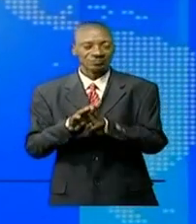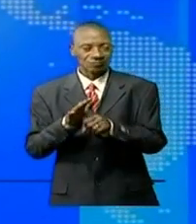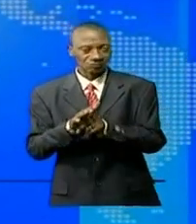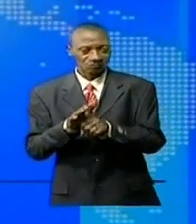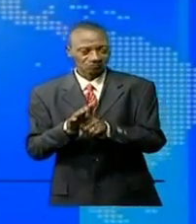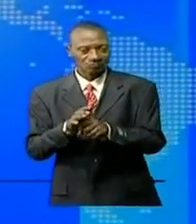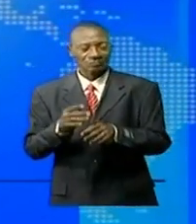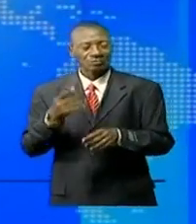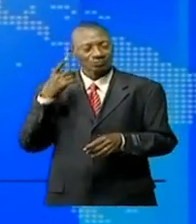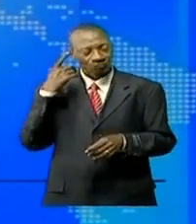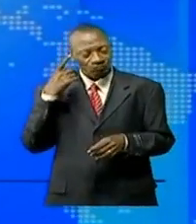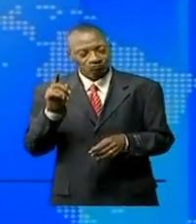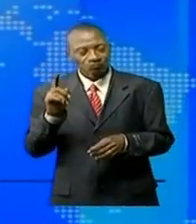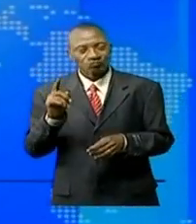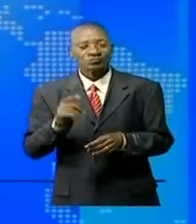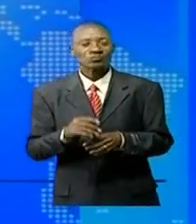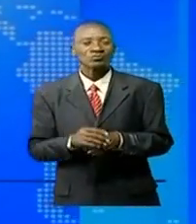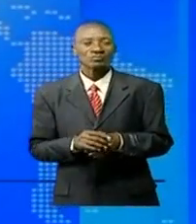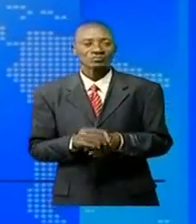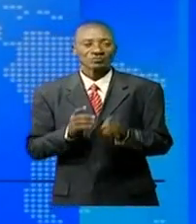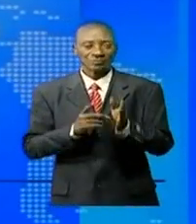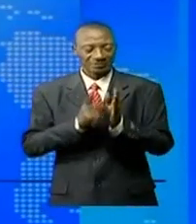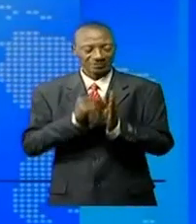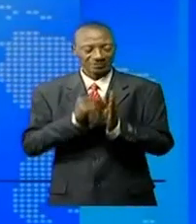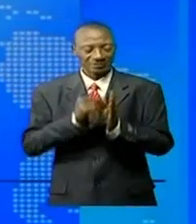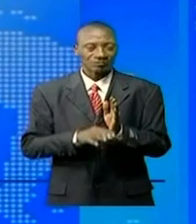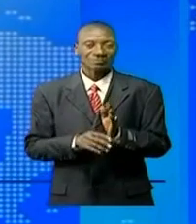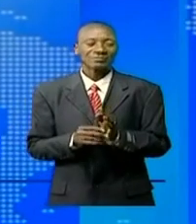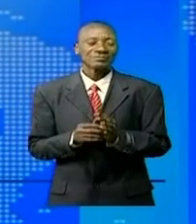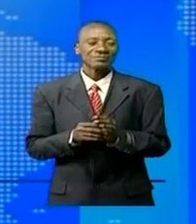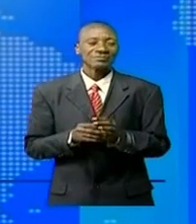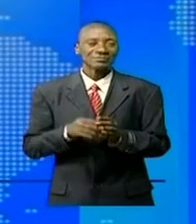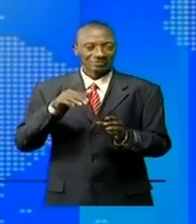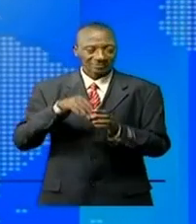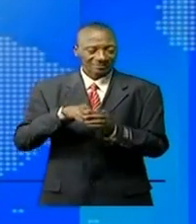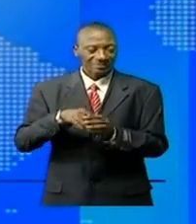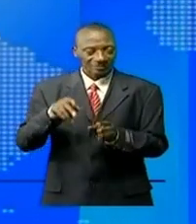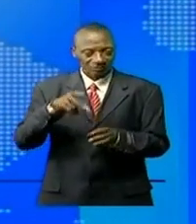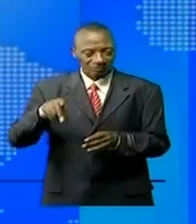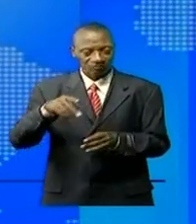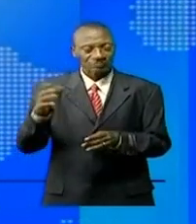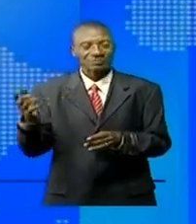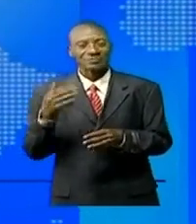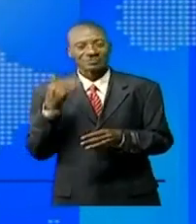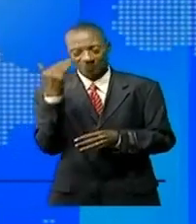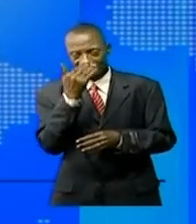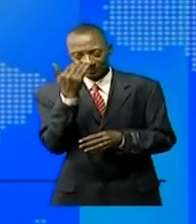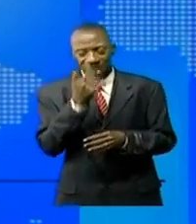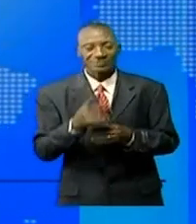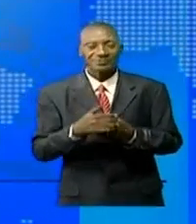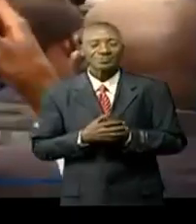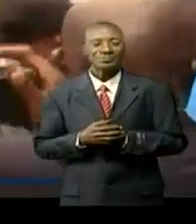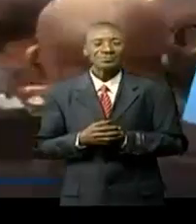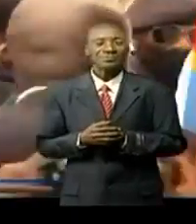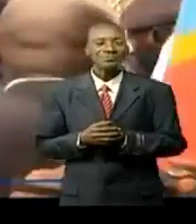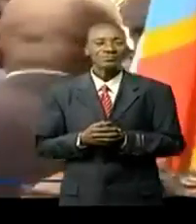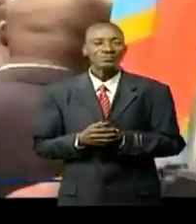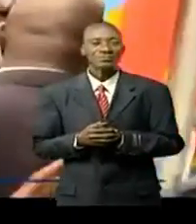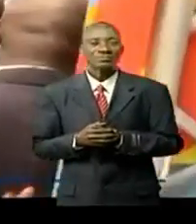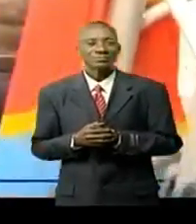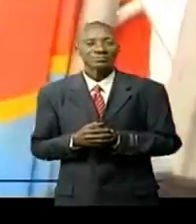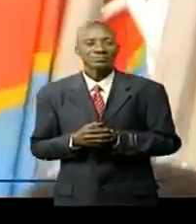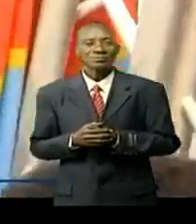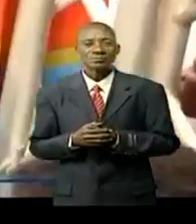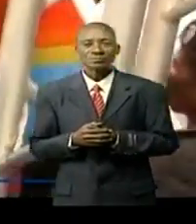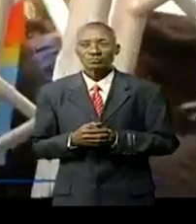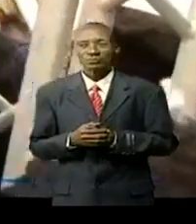sécurisation de leur district, surtout face à la résurgence du phénomène Kuluna. Un reportage de Willy Atunakov. C'est